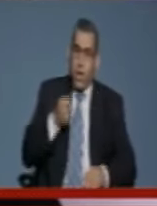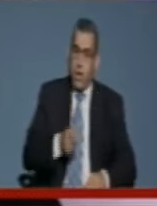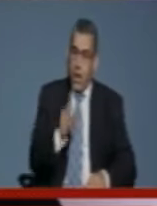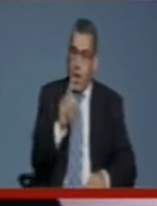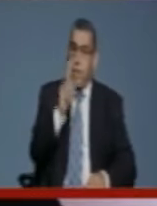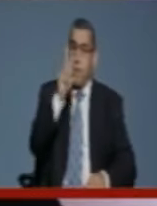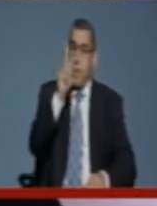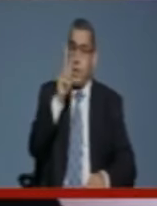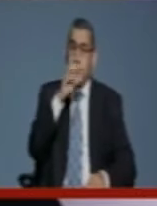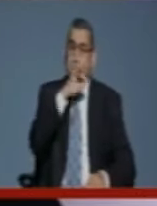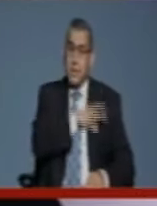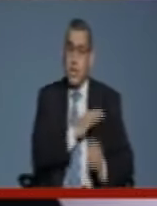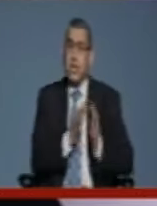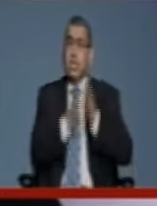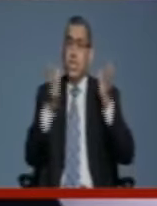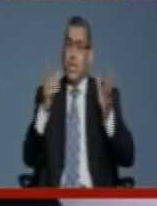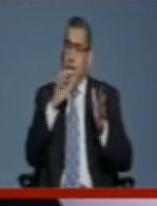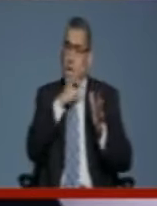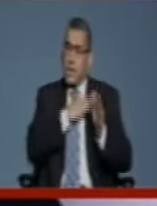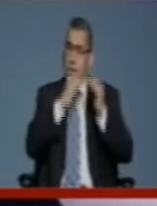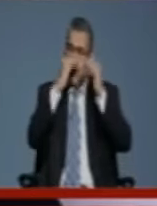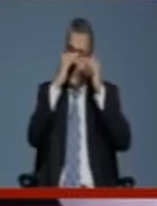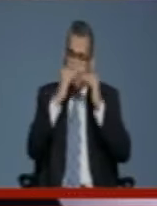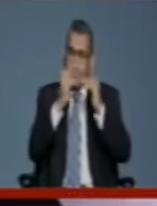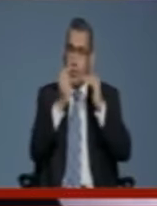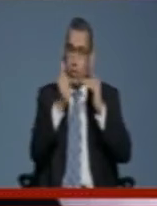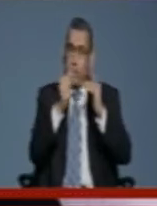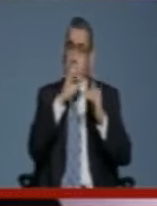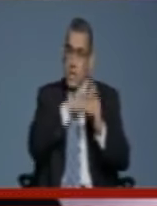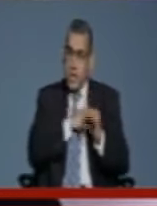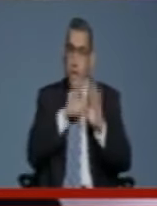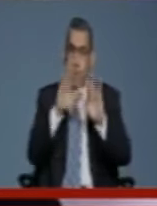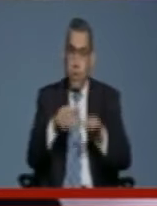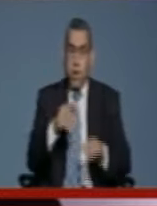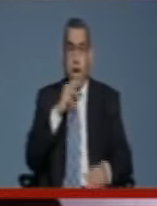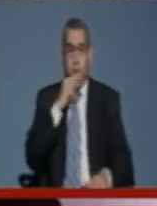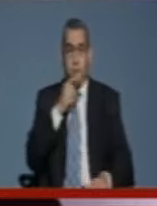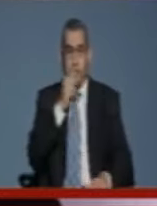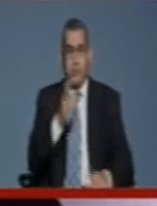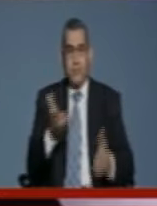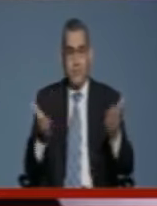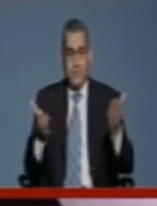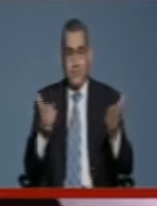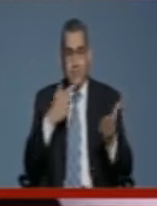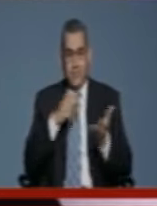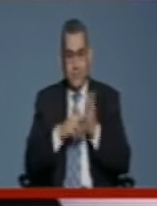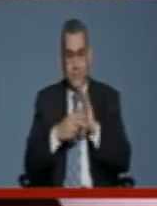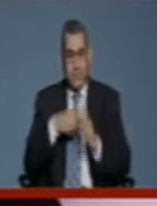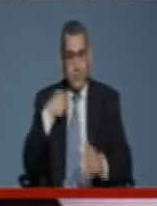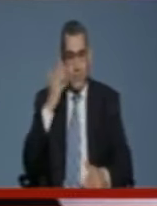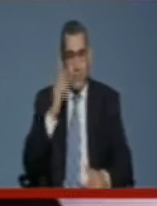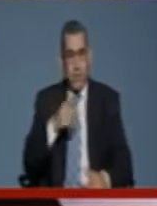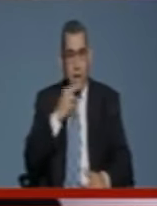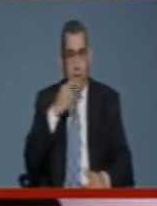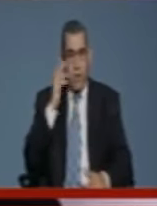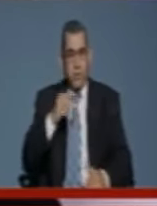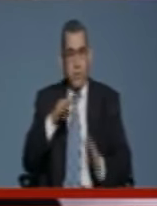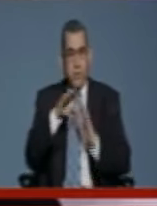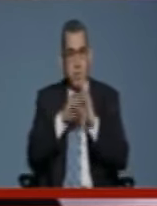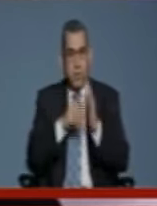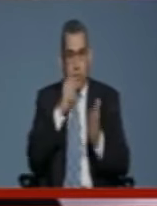المكسب المناسب كفايه. ده كلام ما يعني ما مش بالخواطر بتمشي